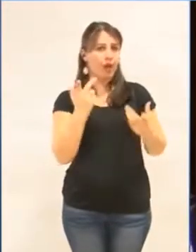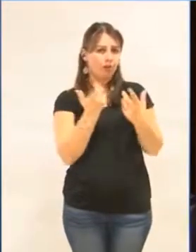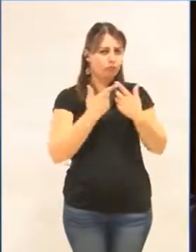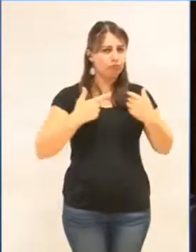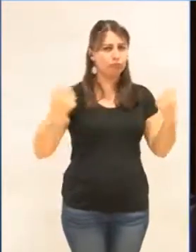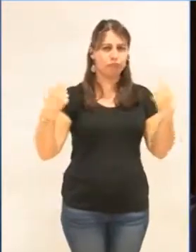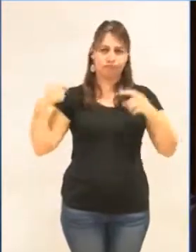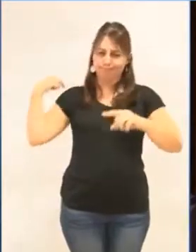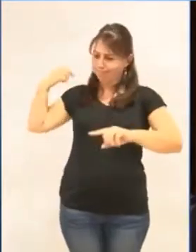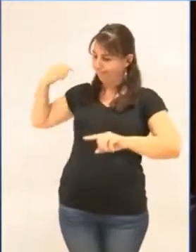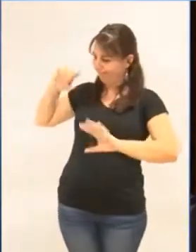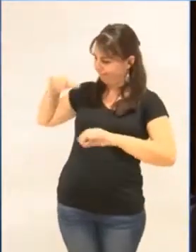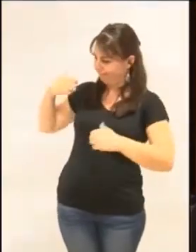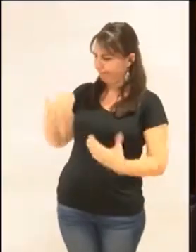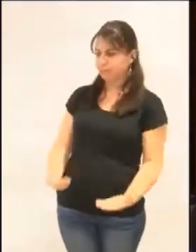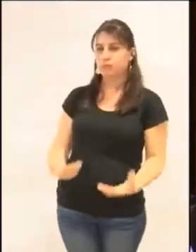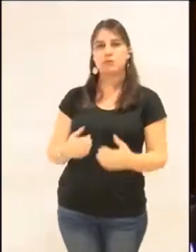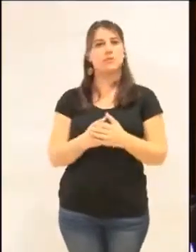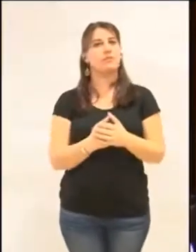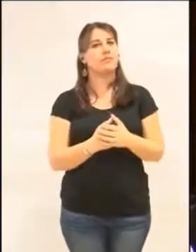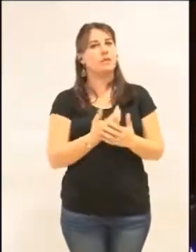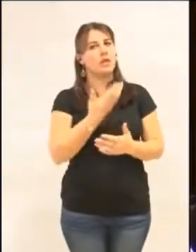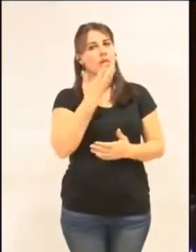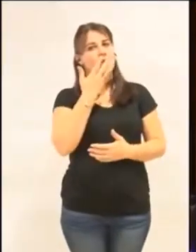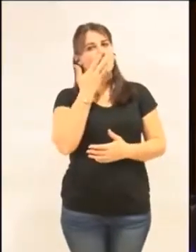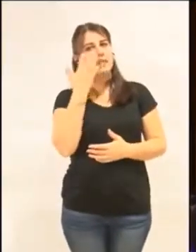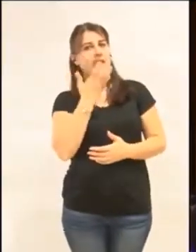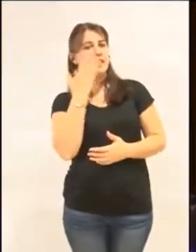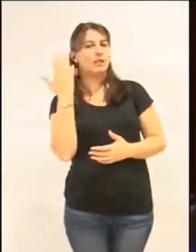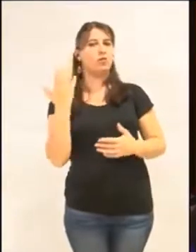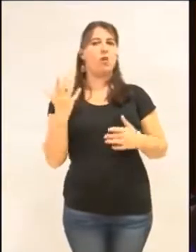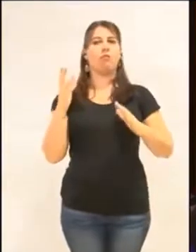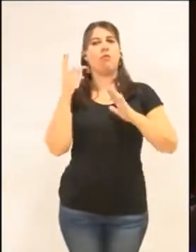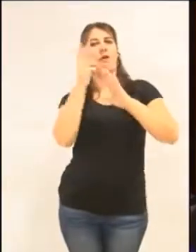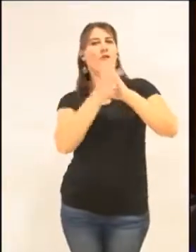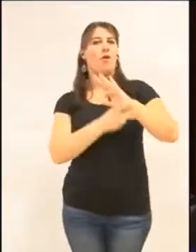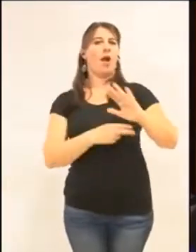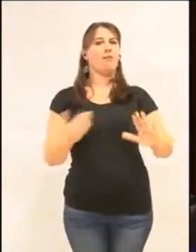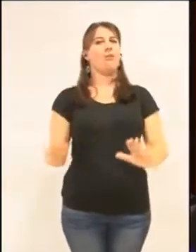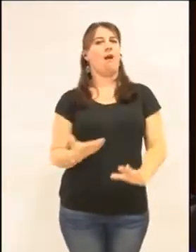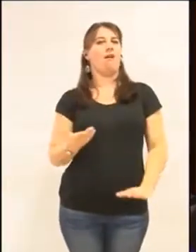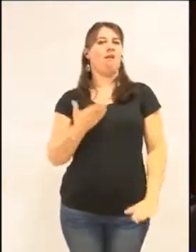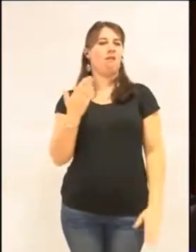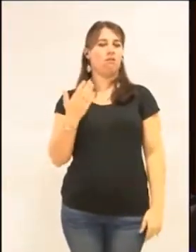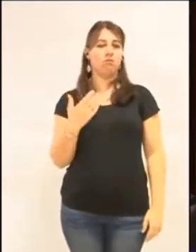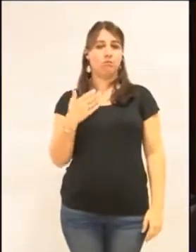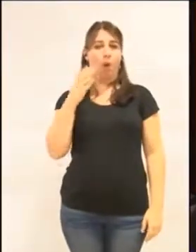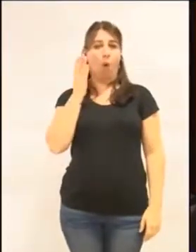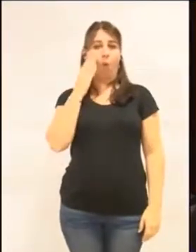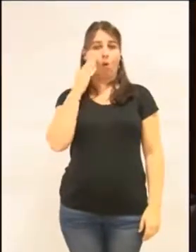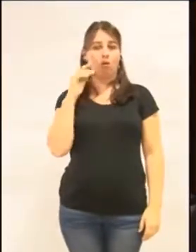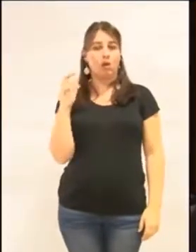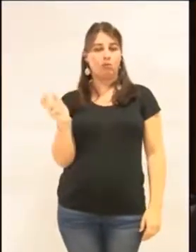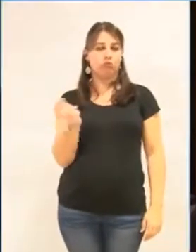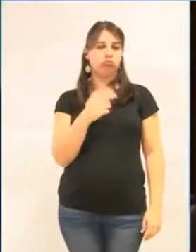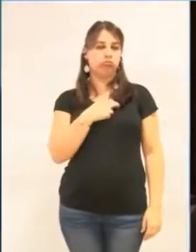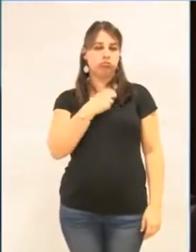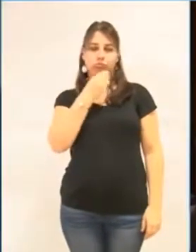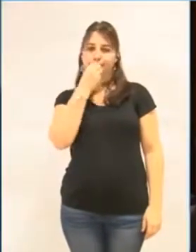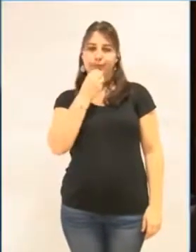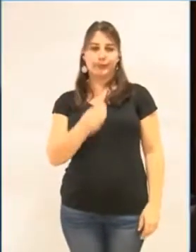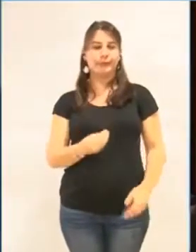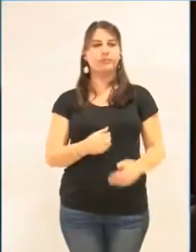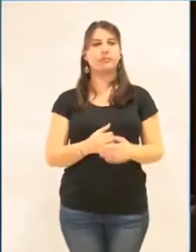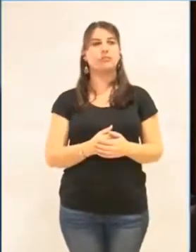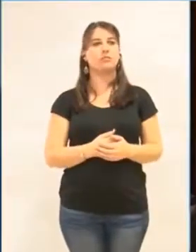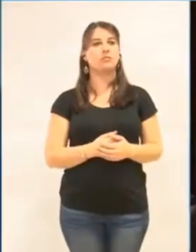jusqu'à maintenant. Ce discours qui s'est nourri d'une rhétorique que nous connaissons maintenant très bien, qui